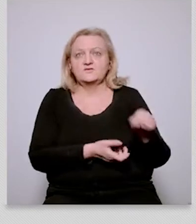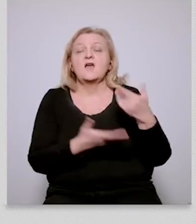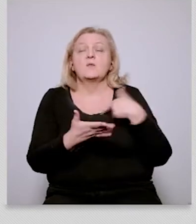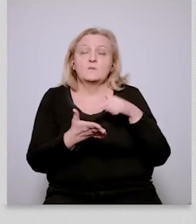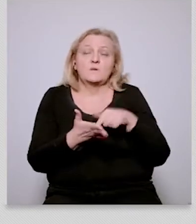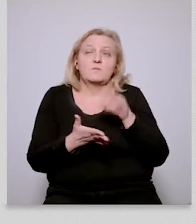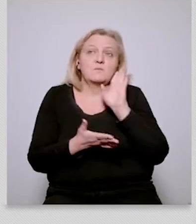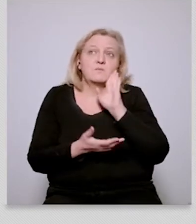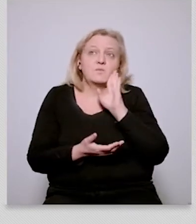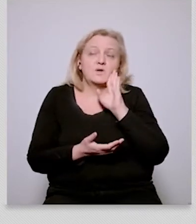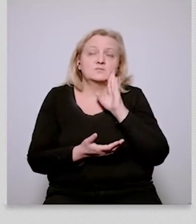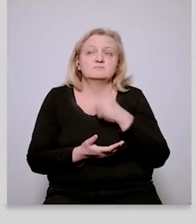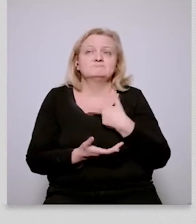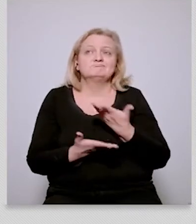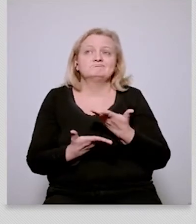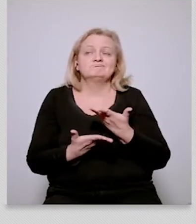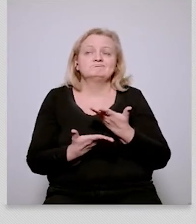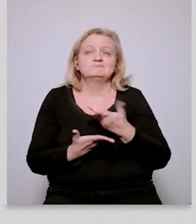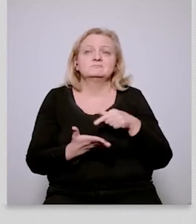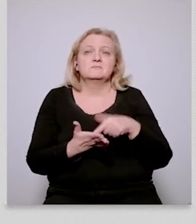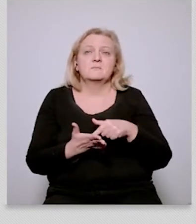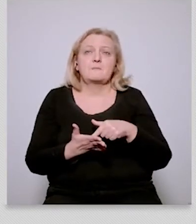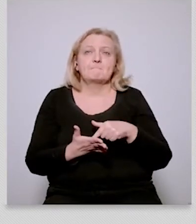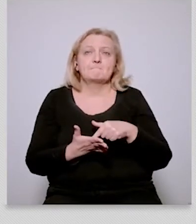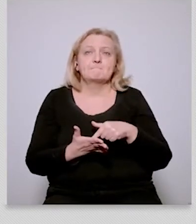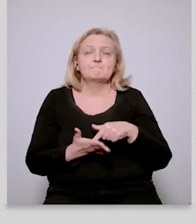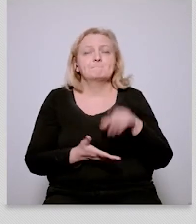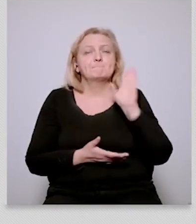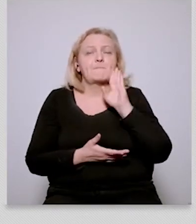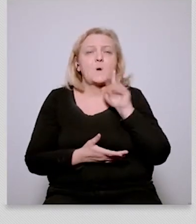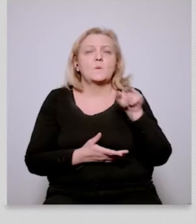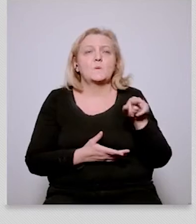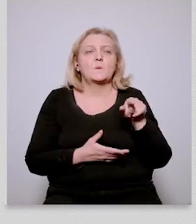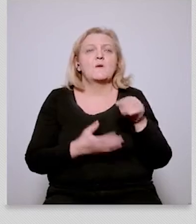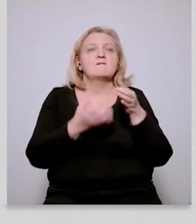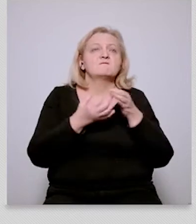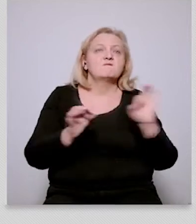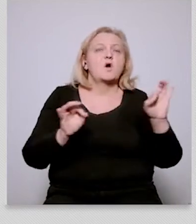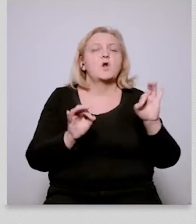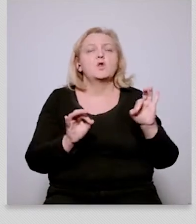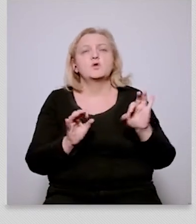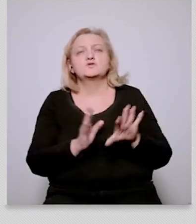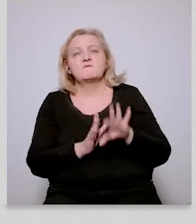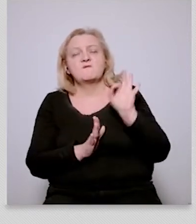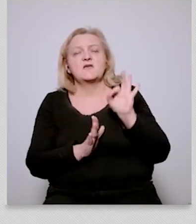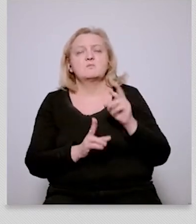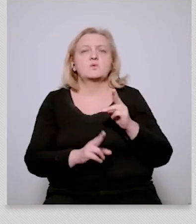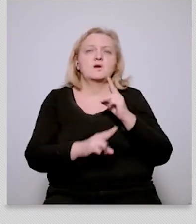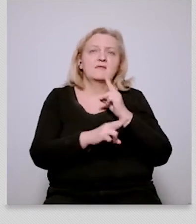przejmują całą retorykę wolności, wyboru, autonomii,